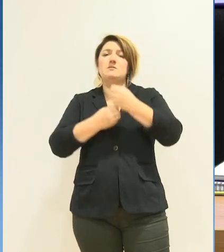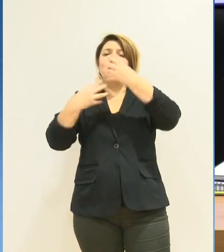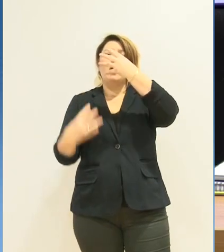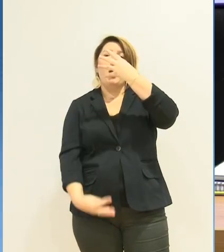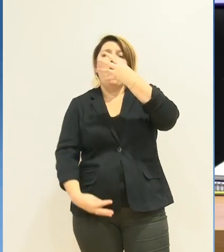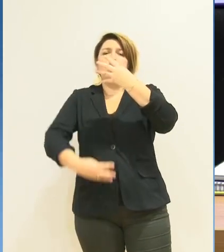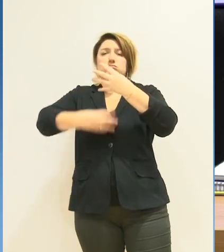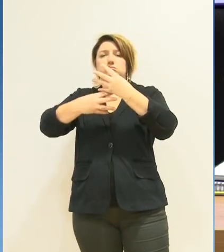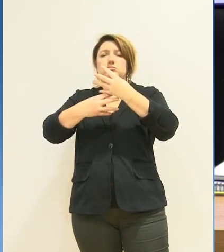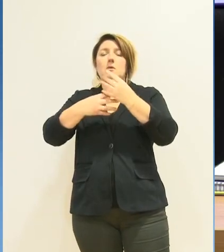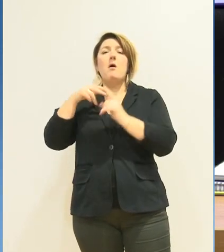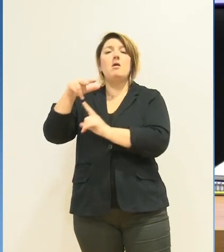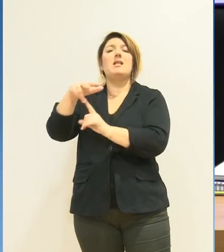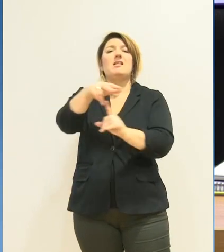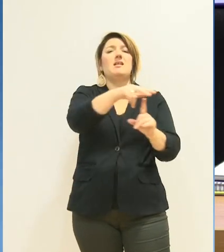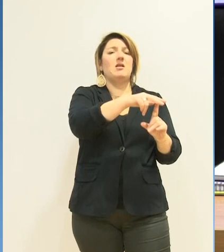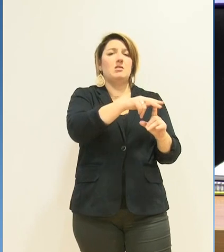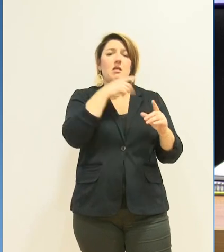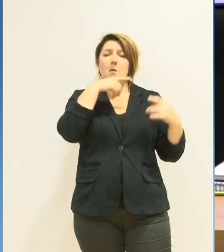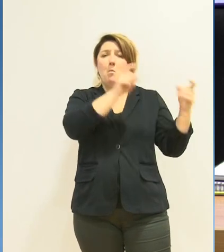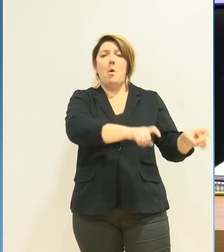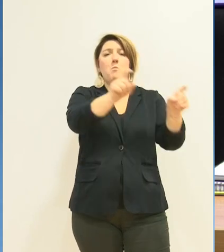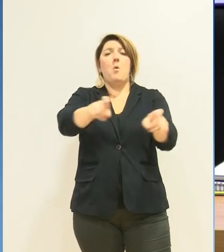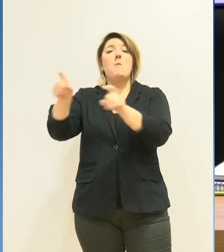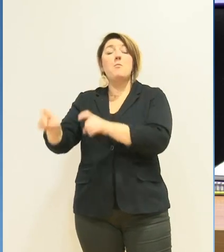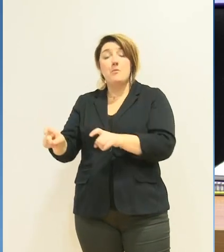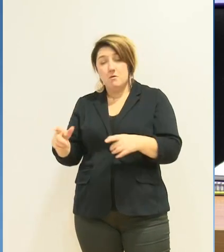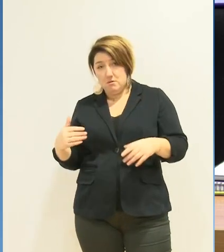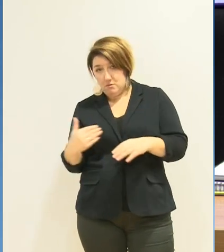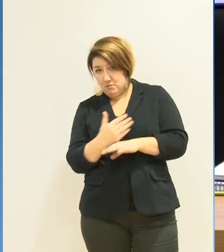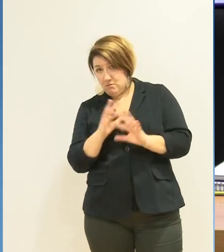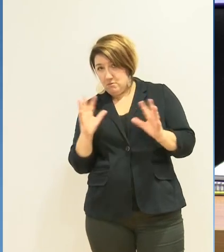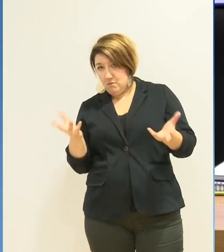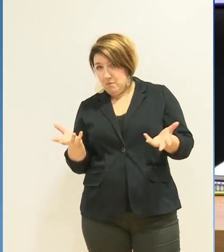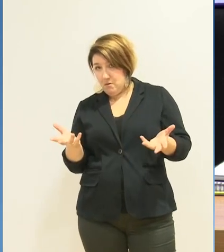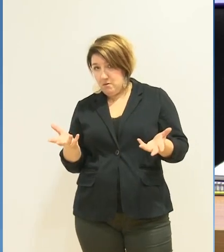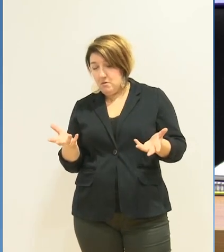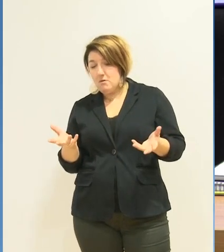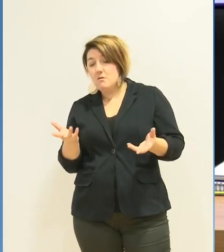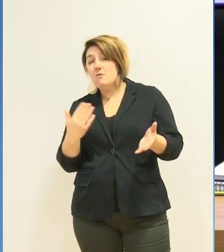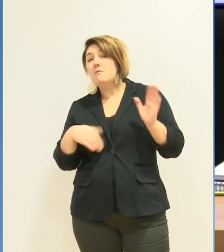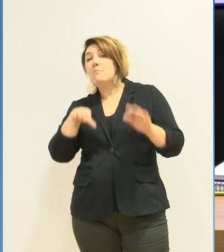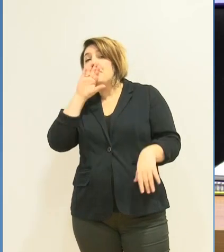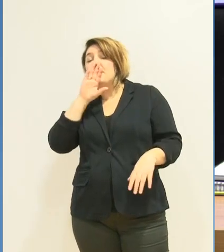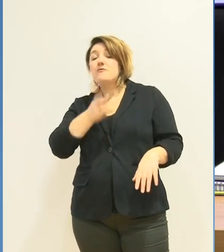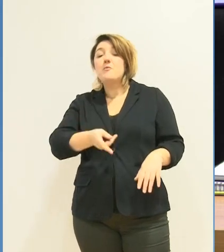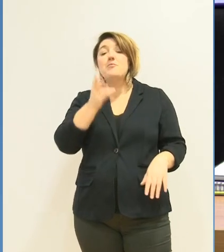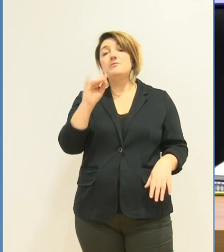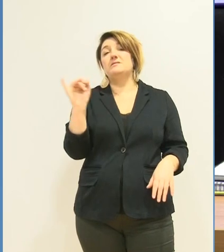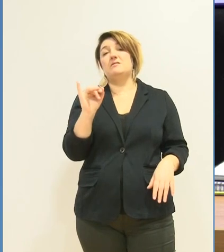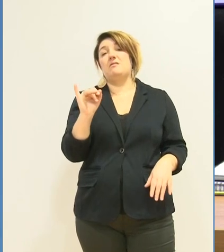dans les antennes de quartier tout cela qui on souffre le plus qui est le premier